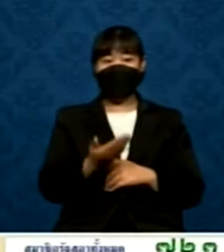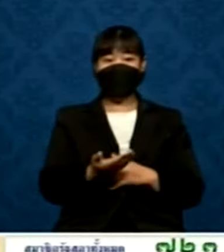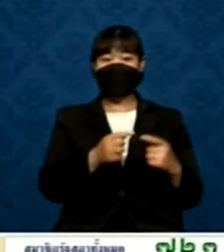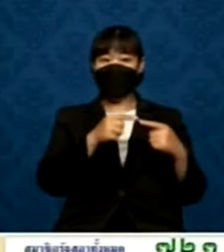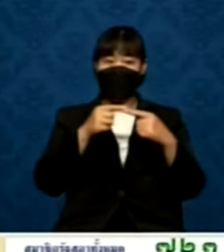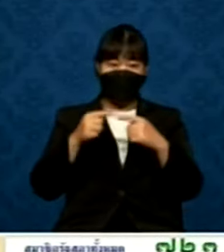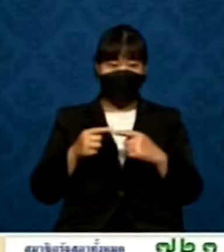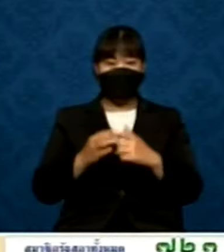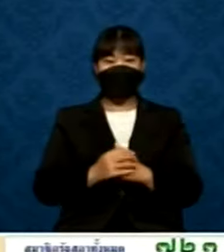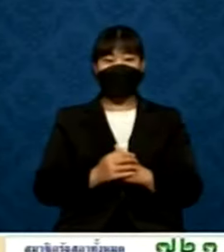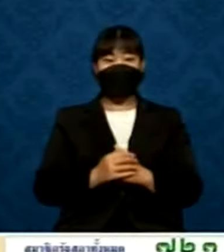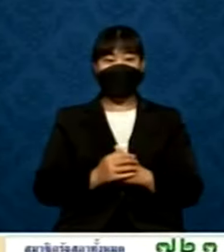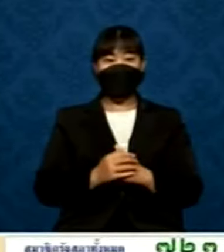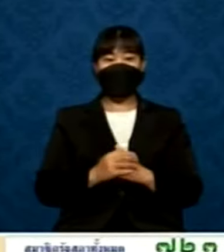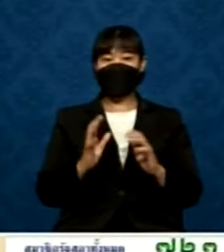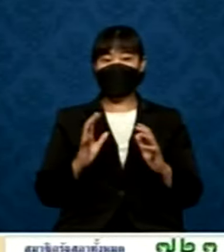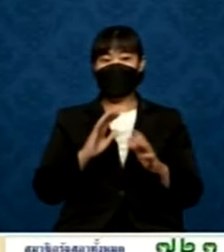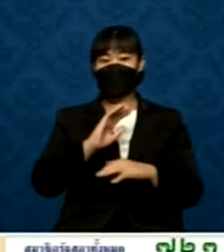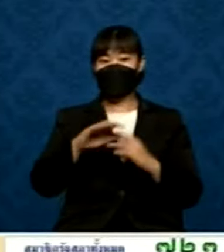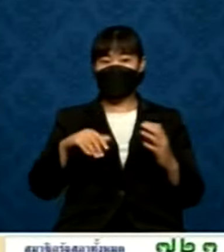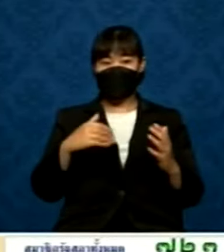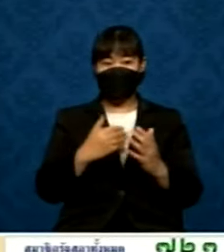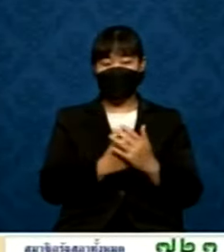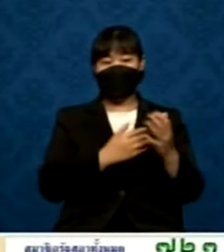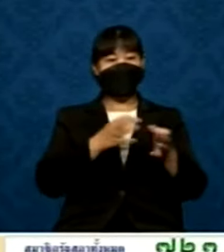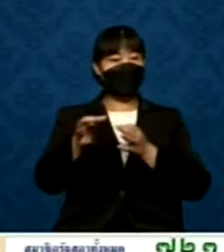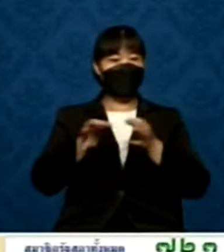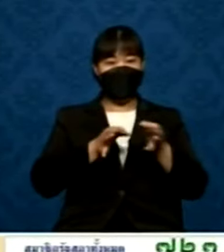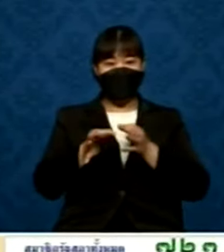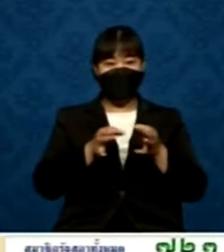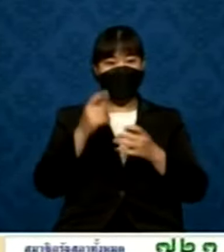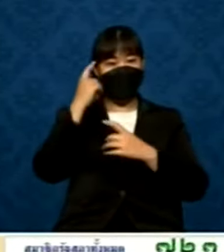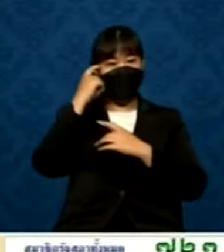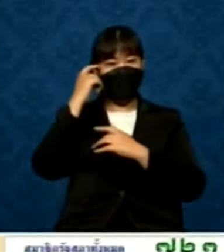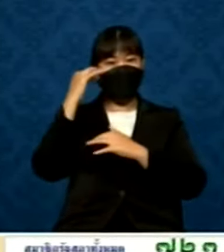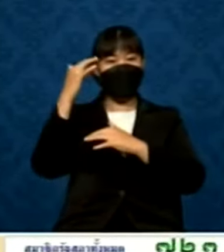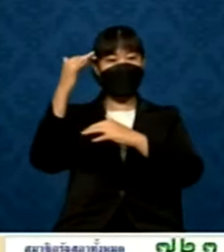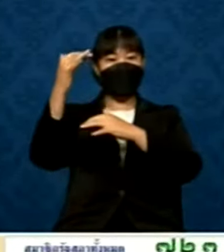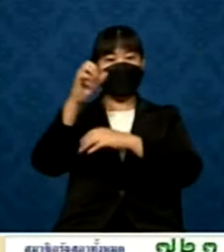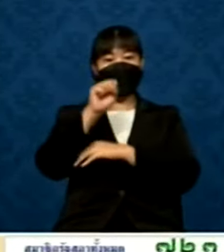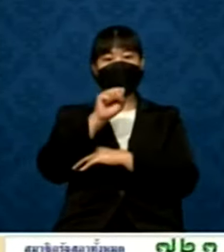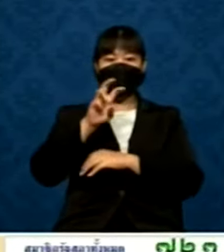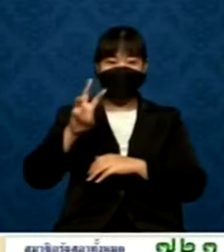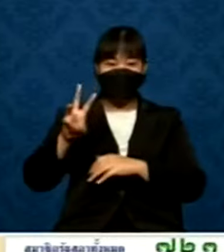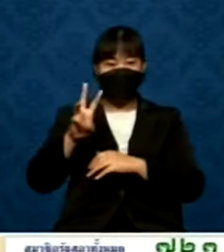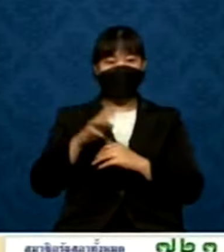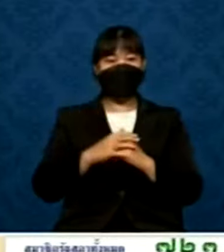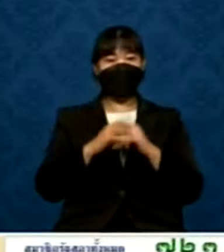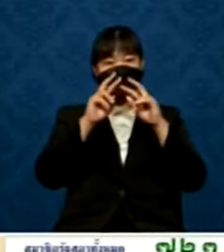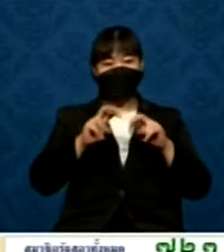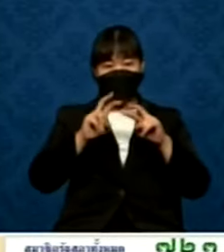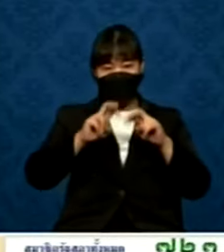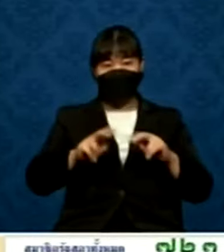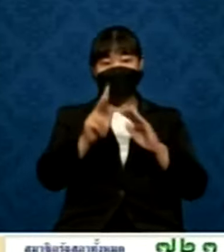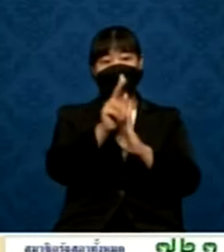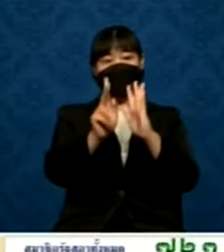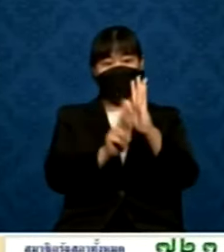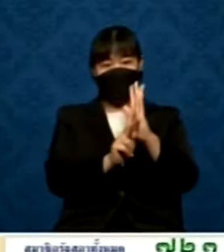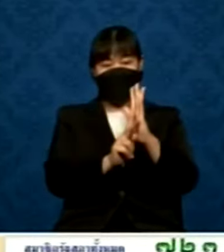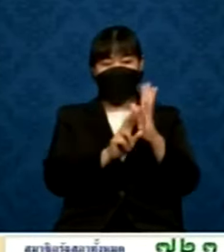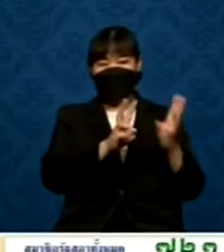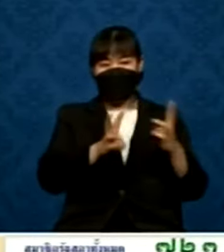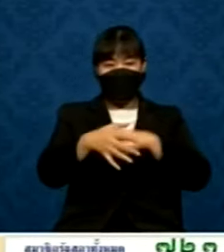ดนี้เนี่ยนะครับก็คือเพื่อจะแสดงข้อเท็จจริงว่าที่เราหวังกันว่าจะมีวุฒิสภาเพื่อกันกรองกฎหมายแล้วในทางปฏิบัติที่เกิดขึ้นจริงปรากฏว่า